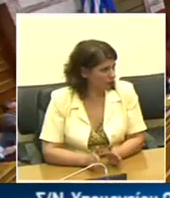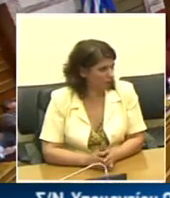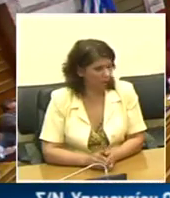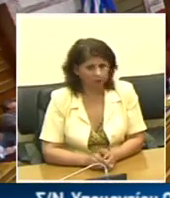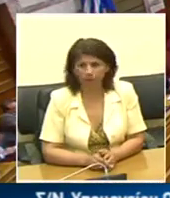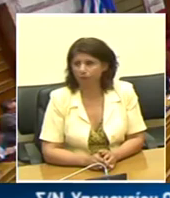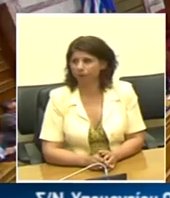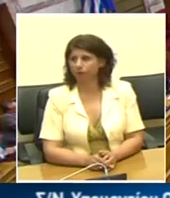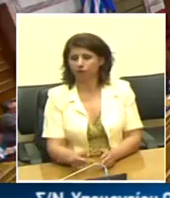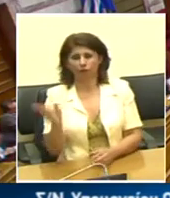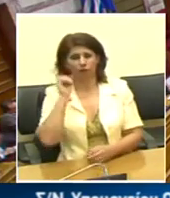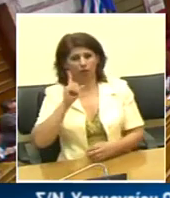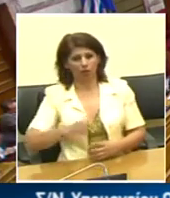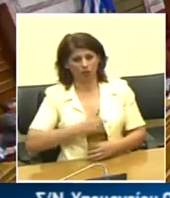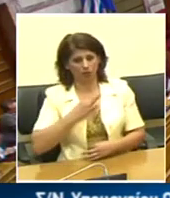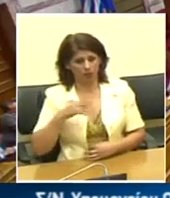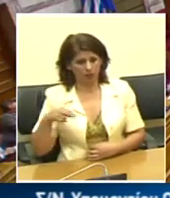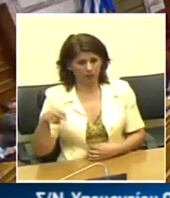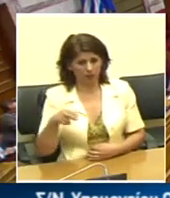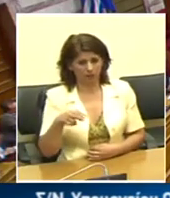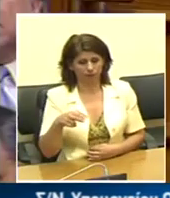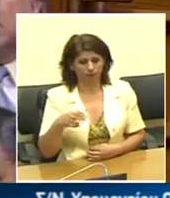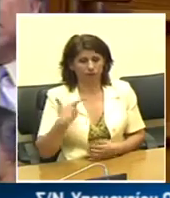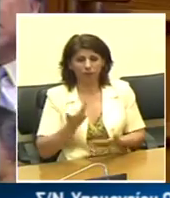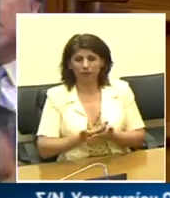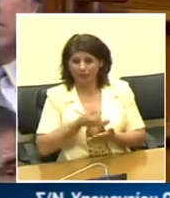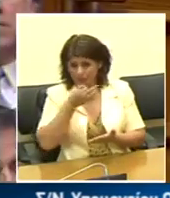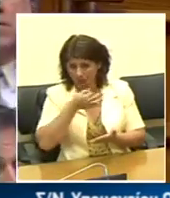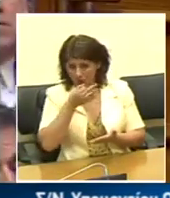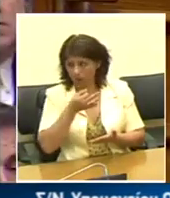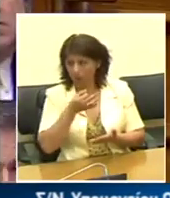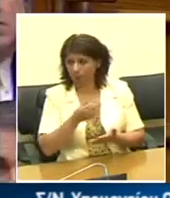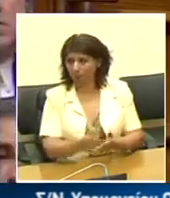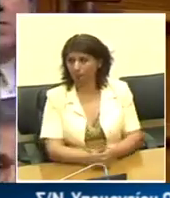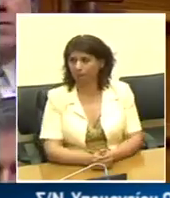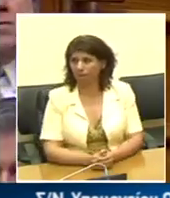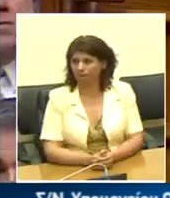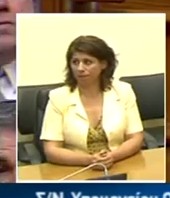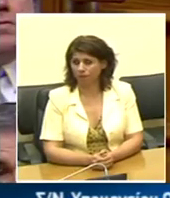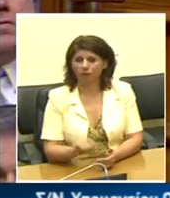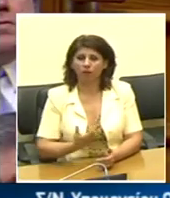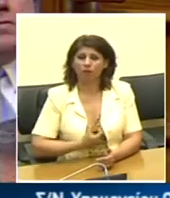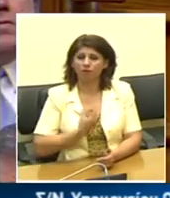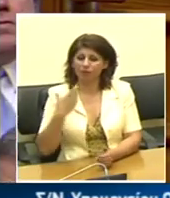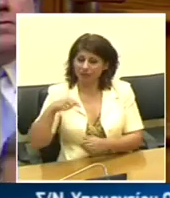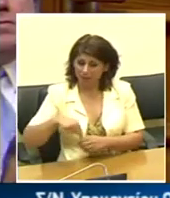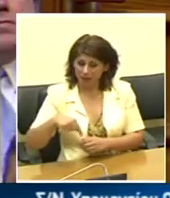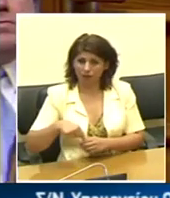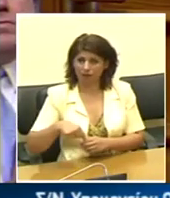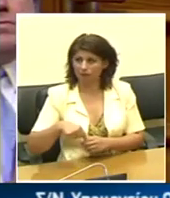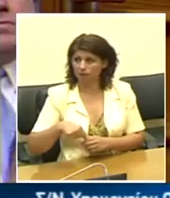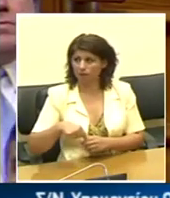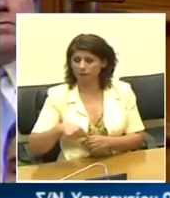Κυρίες και κύριοι συνάδελφοι, ζήτησα να πάρω το λόγο, διότι αισθάνομαι ότι σήμερα